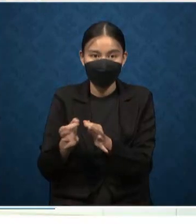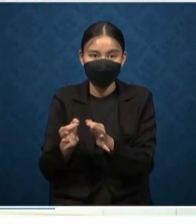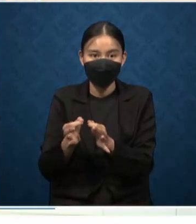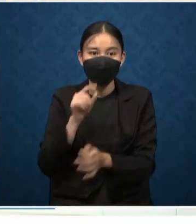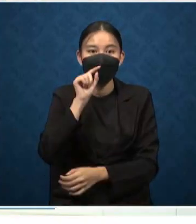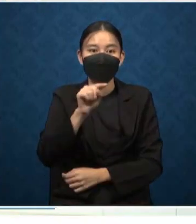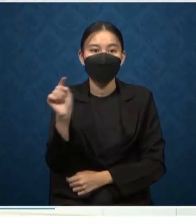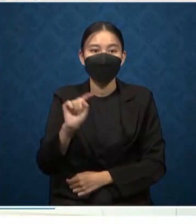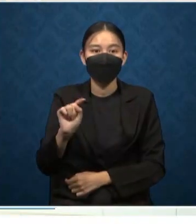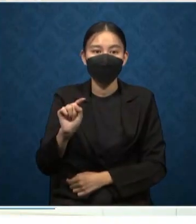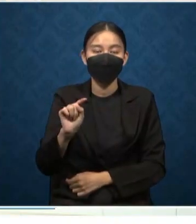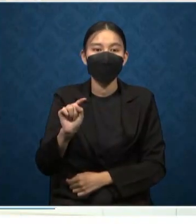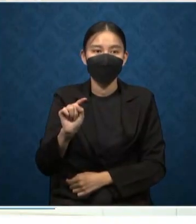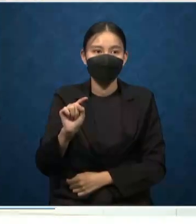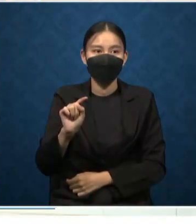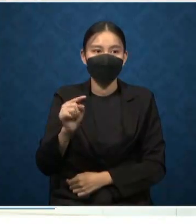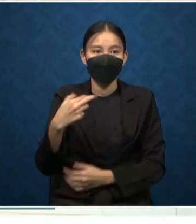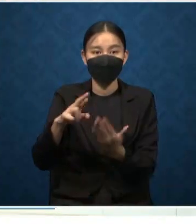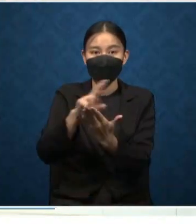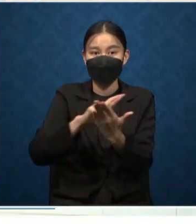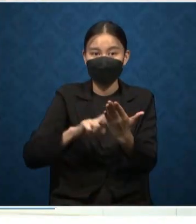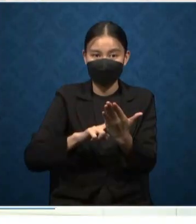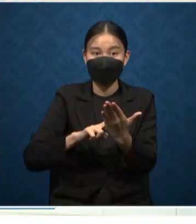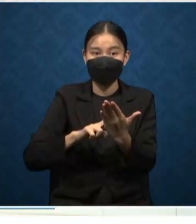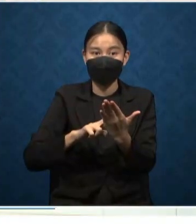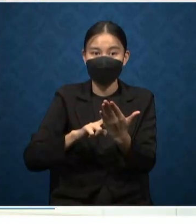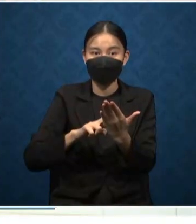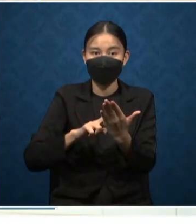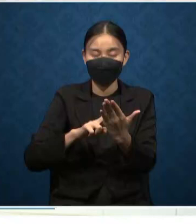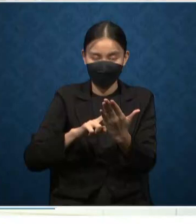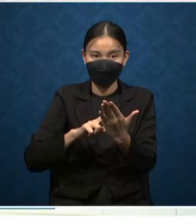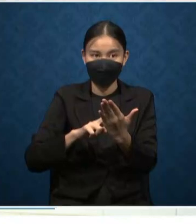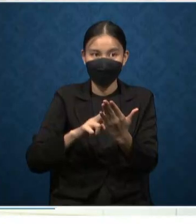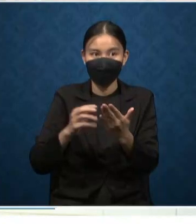งการให้มีการยกร่างกรอบในการใสำนวคดี